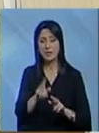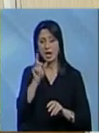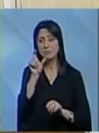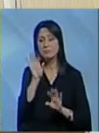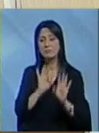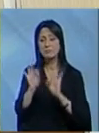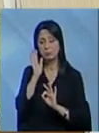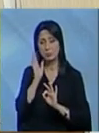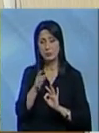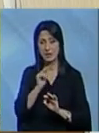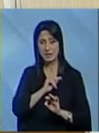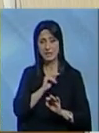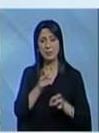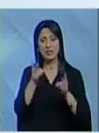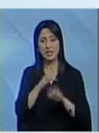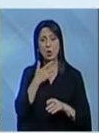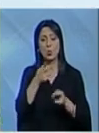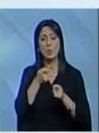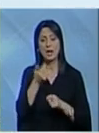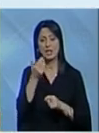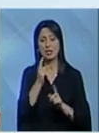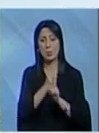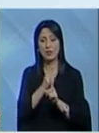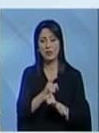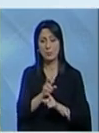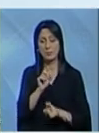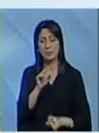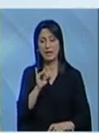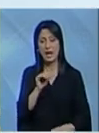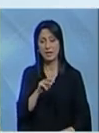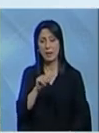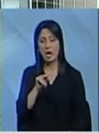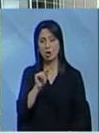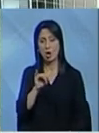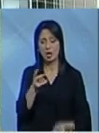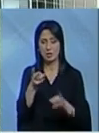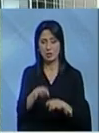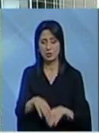კადრის შერჩევა. თანამდებობაზე დარჩნენ გუბერნატორის მოადგილეები ნინო ბიბლენი და მალხა სტორია.